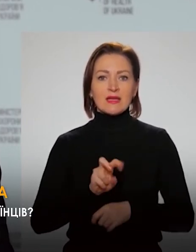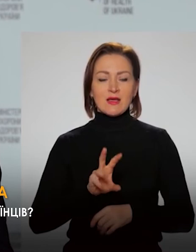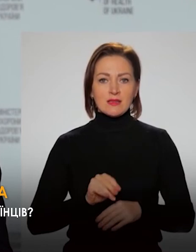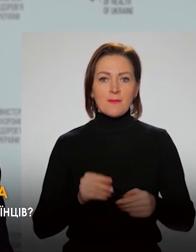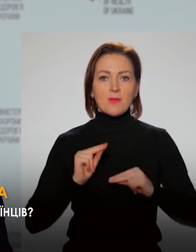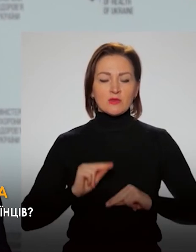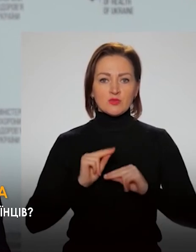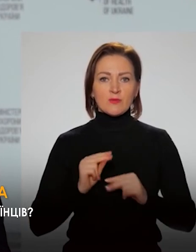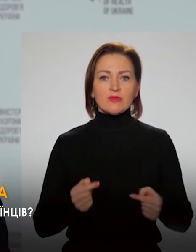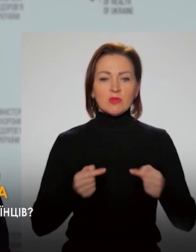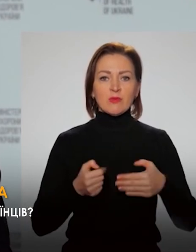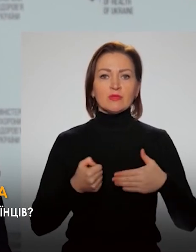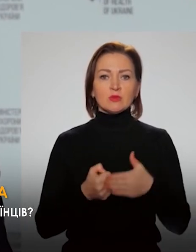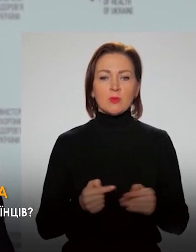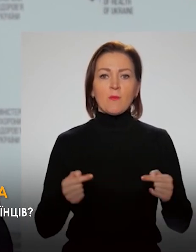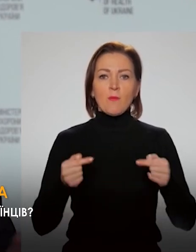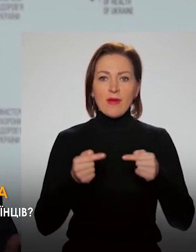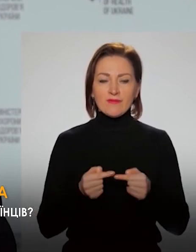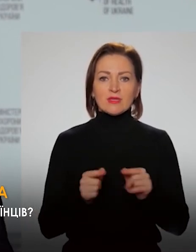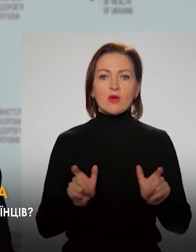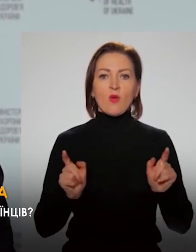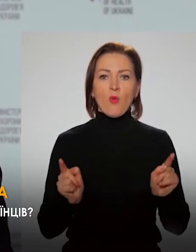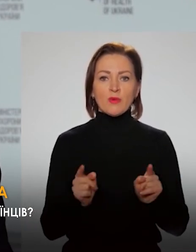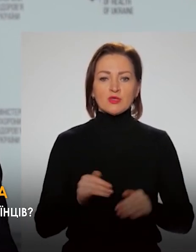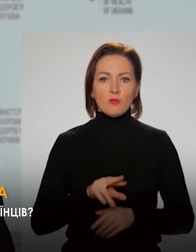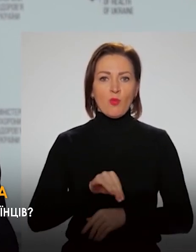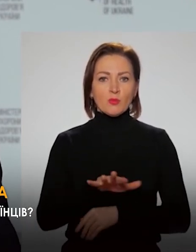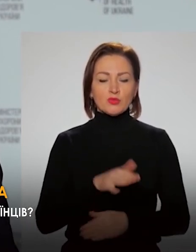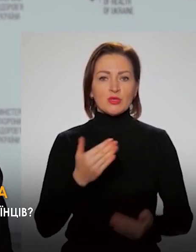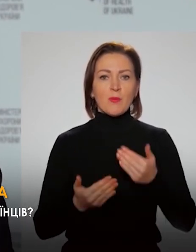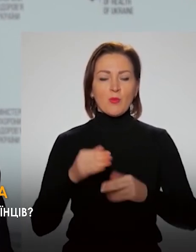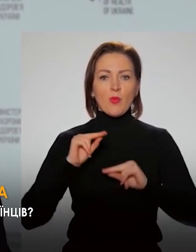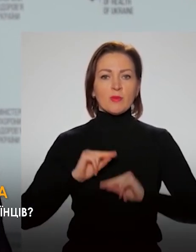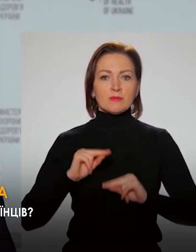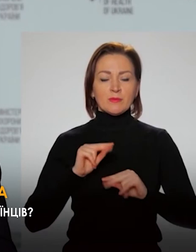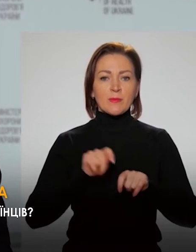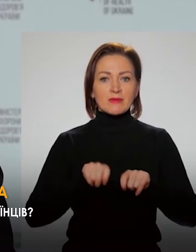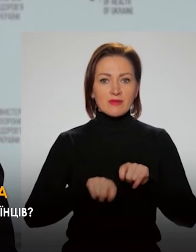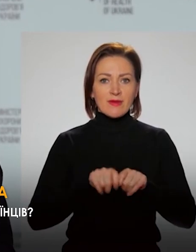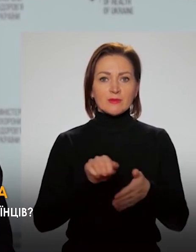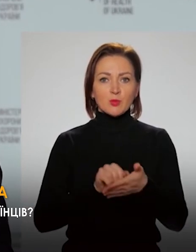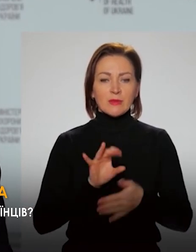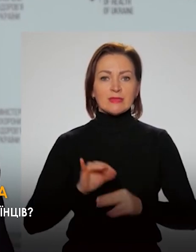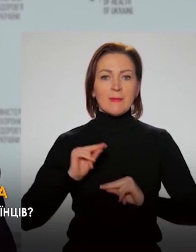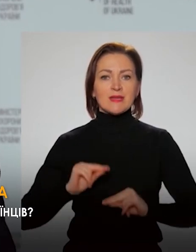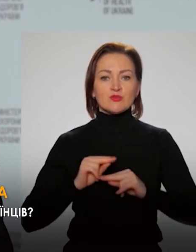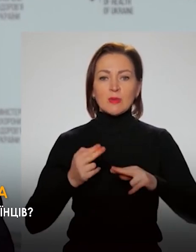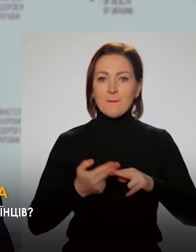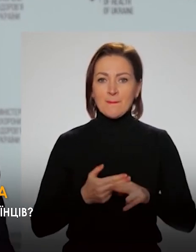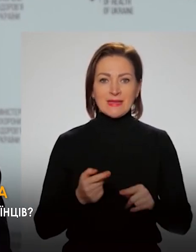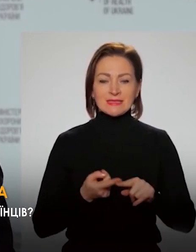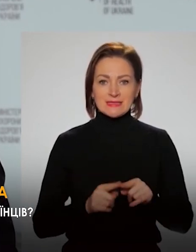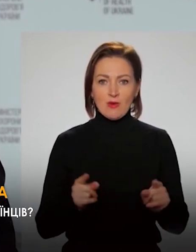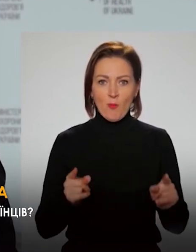до певних обмежень по площі, або перевіряти документи і працювати без цих обмежень для такого рівня, то тепер